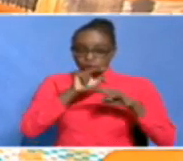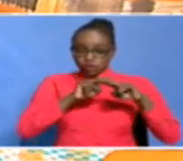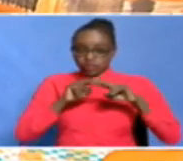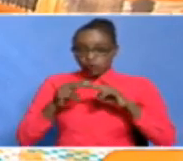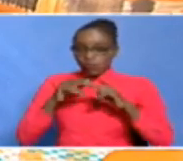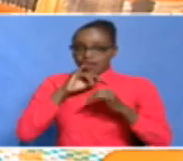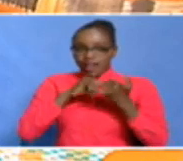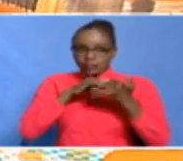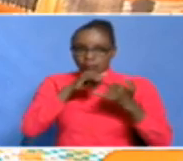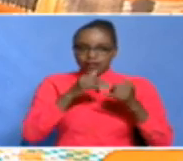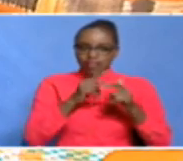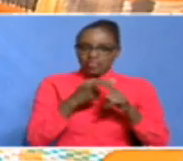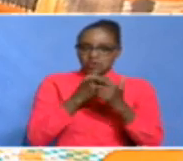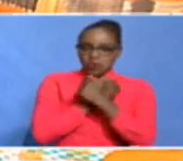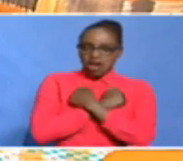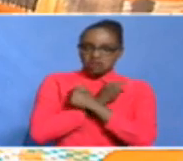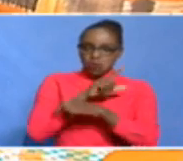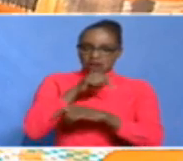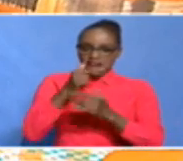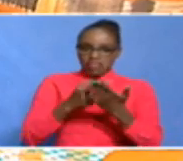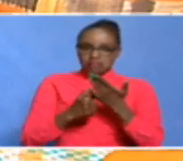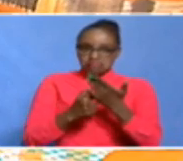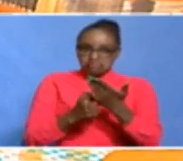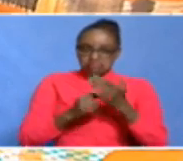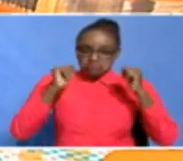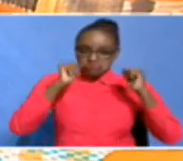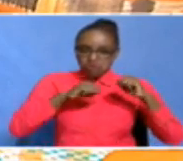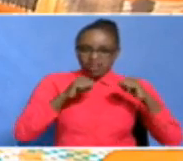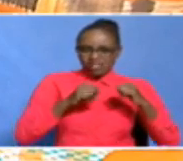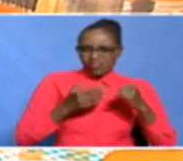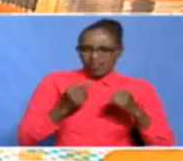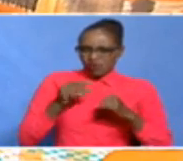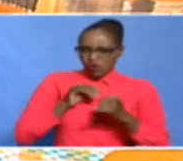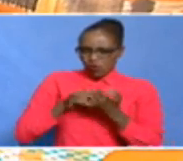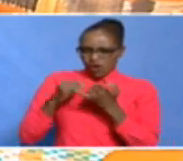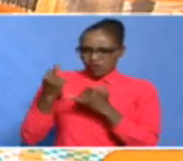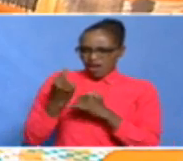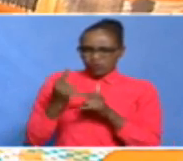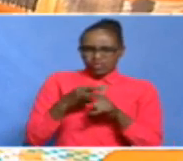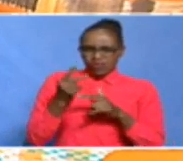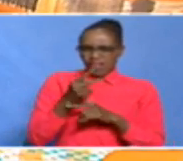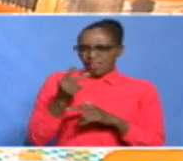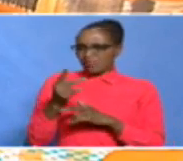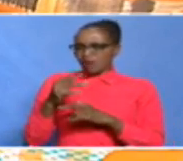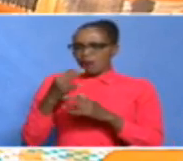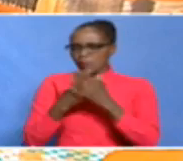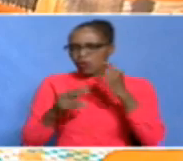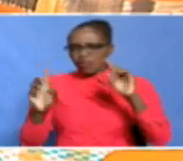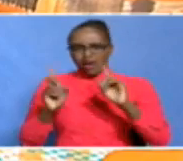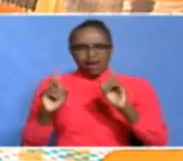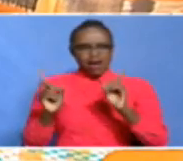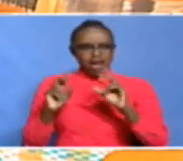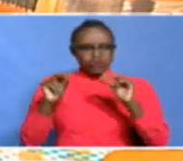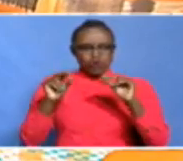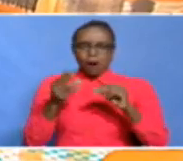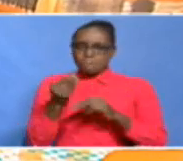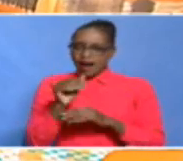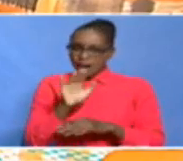wako mnapendana na mkajadiliana. Si pesa za mke ati ni za mke peke yake na za huyu ndio za hapana, haiwezekani. Katika pesa kama